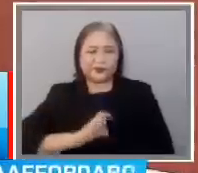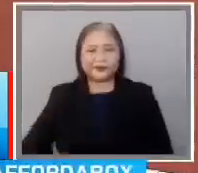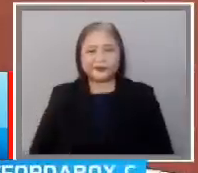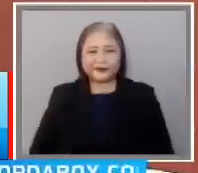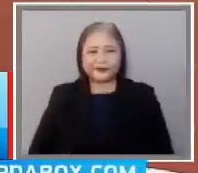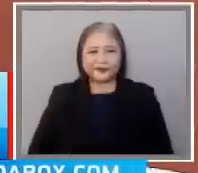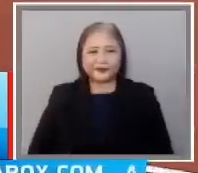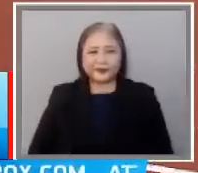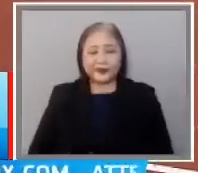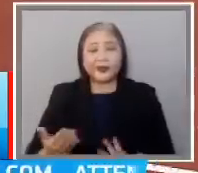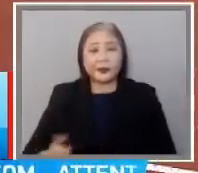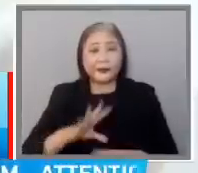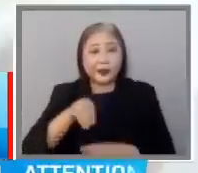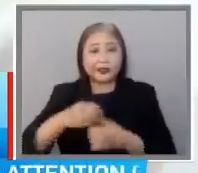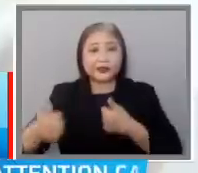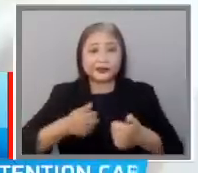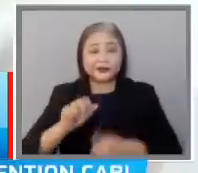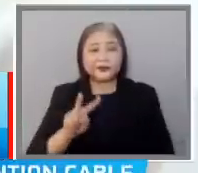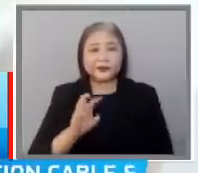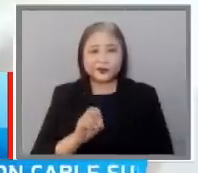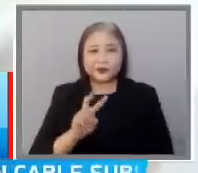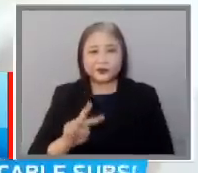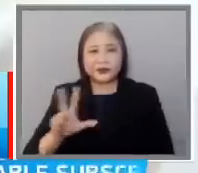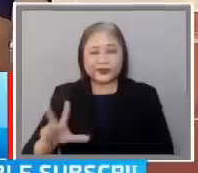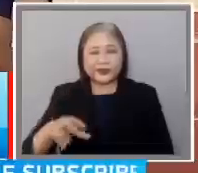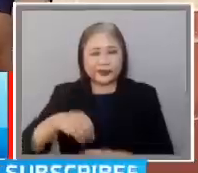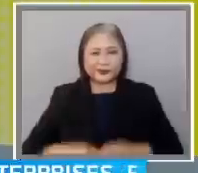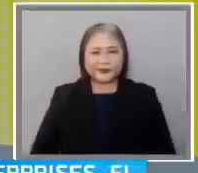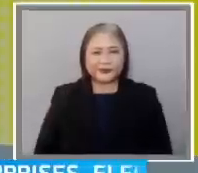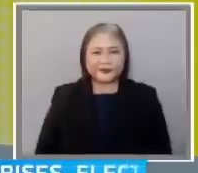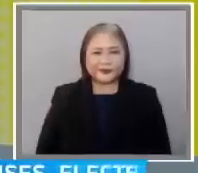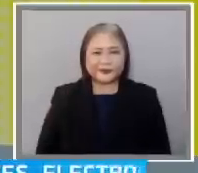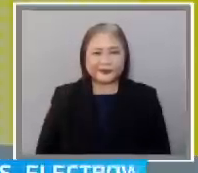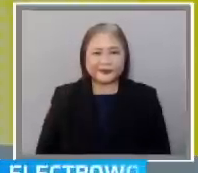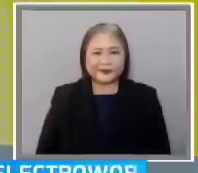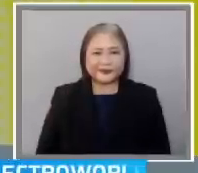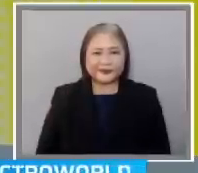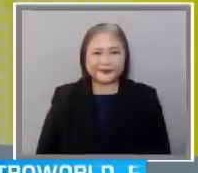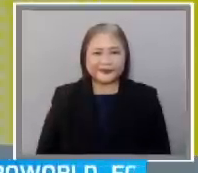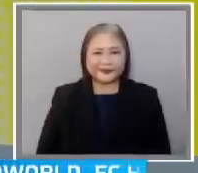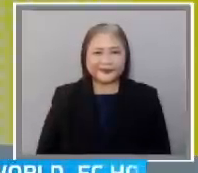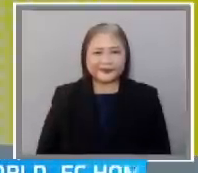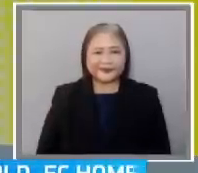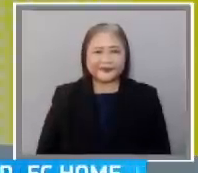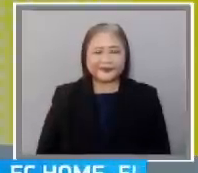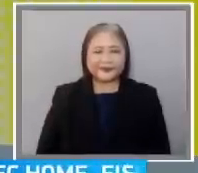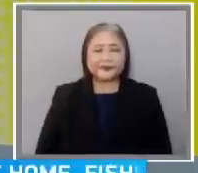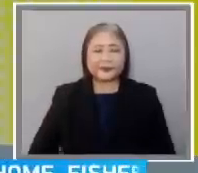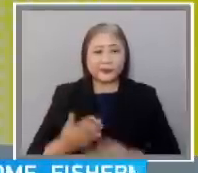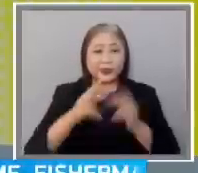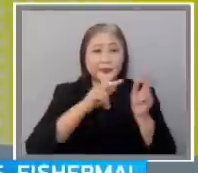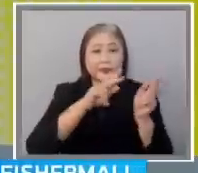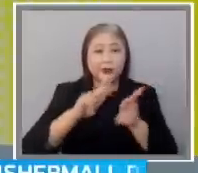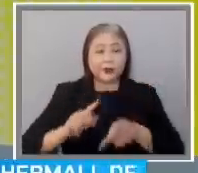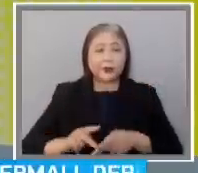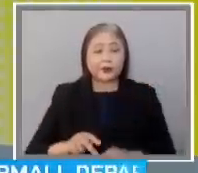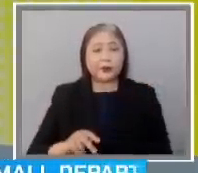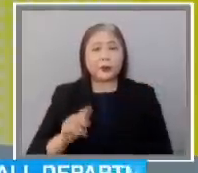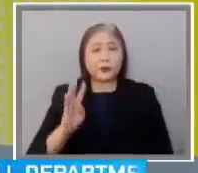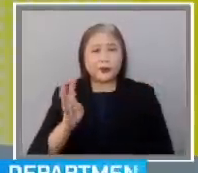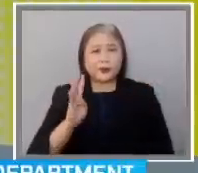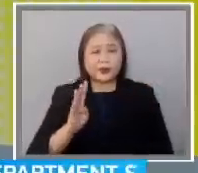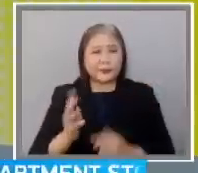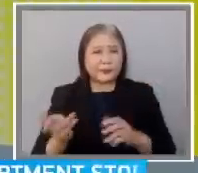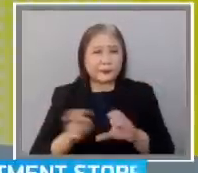ito ng 2023 Indoor Pole Vault Season. Sa Palawan, mahigit 40 pasahero ng isang